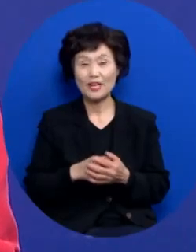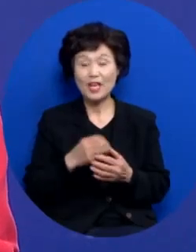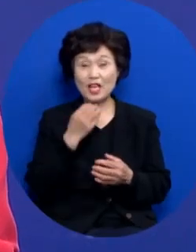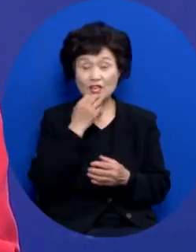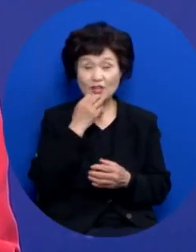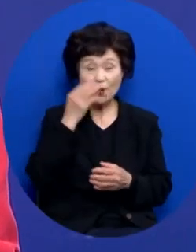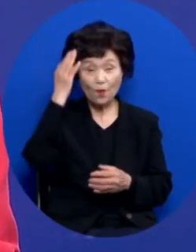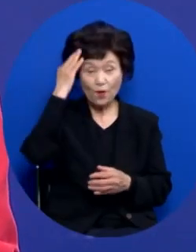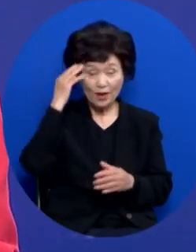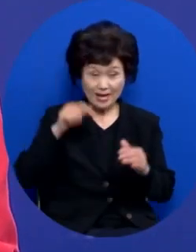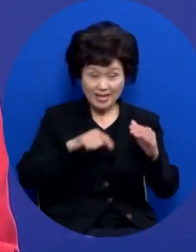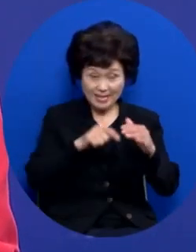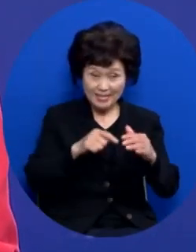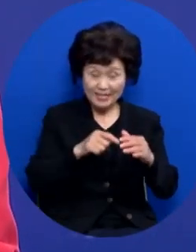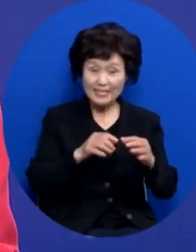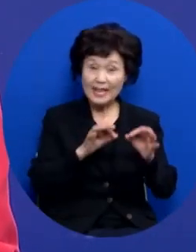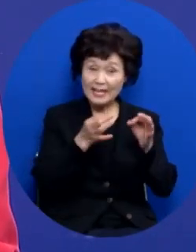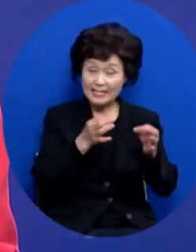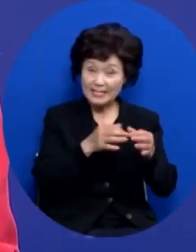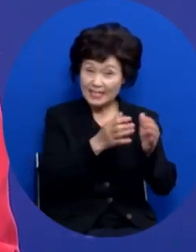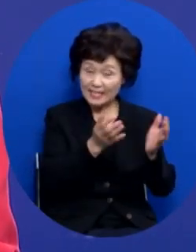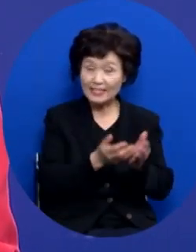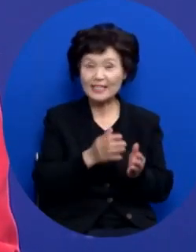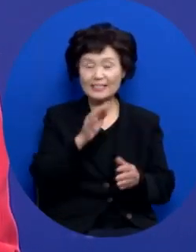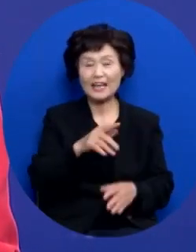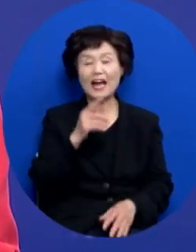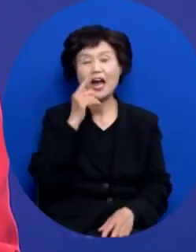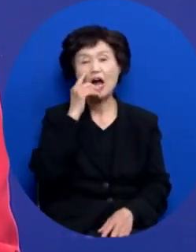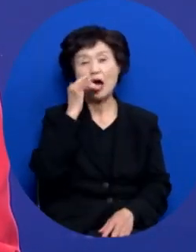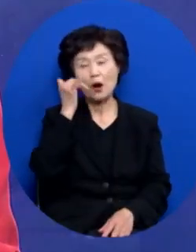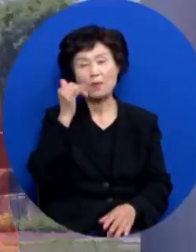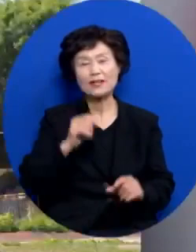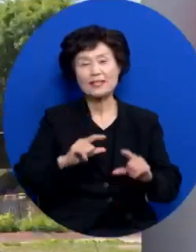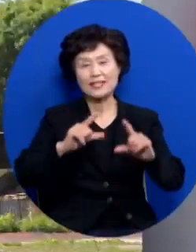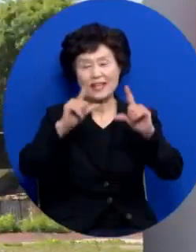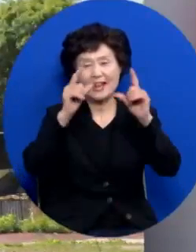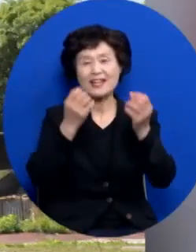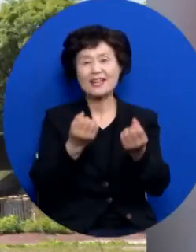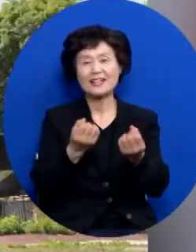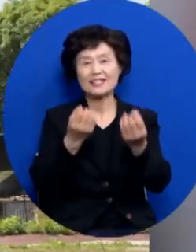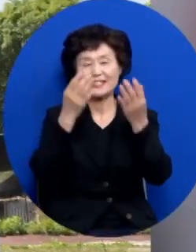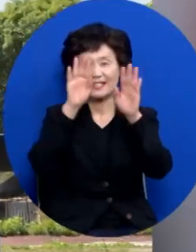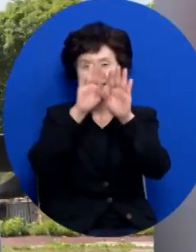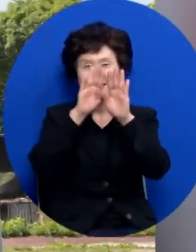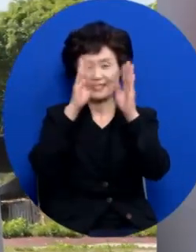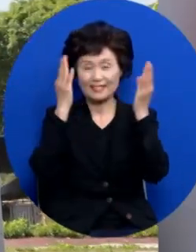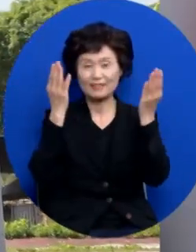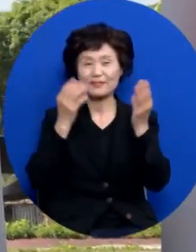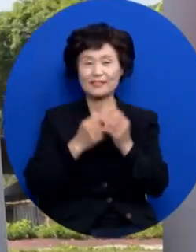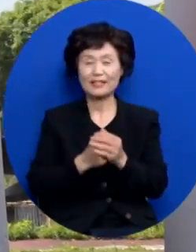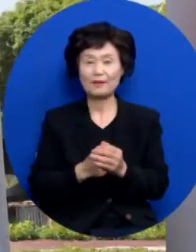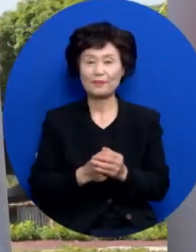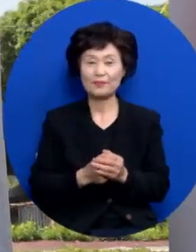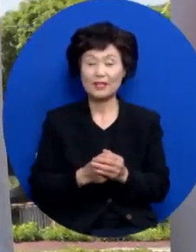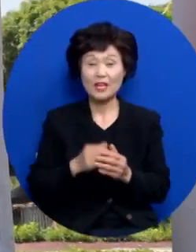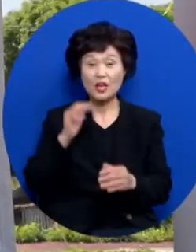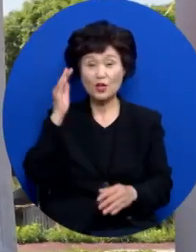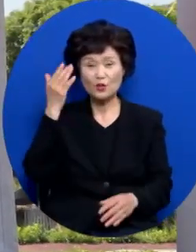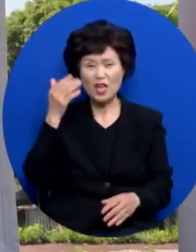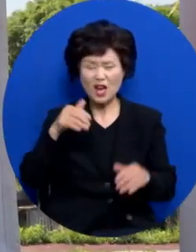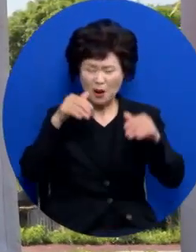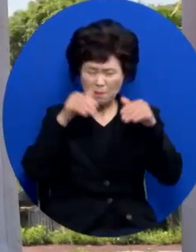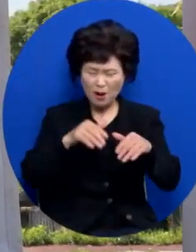서울 연탄은행이 구룡마을 주민들을 위한 어버이날 행사를 열었습니다 어버이날 행사는 최근